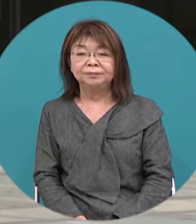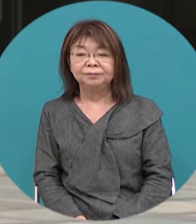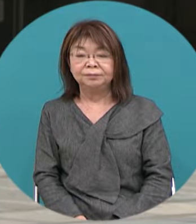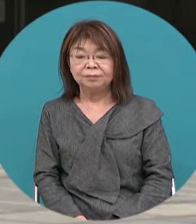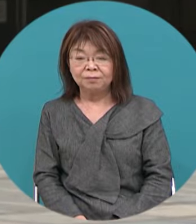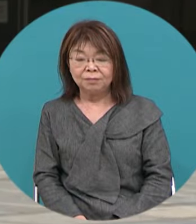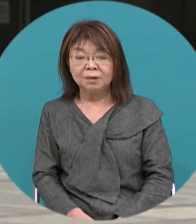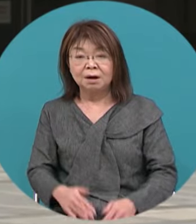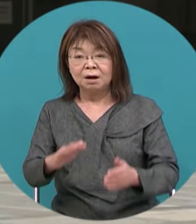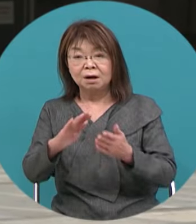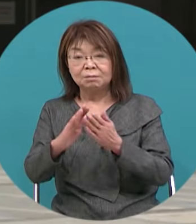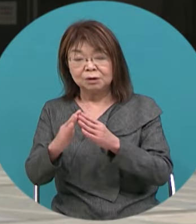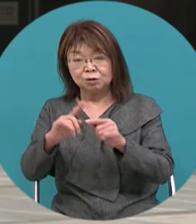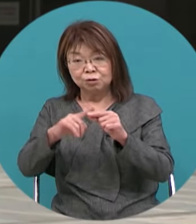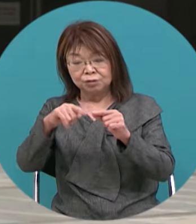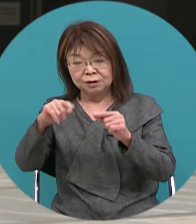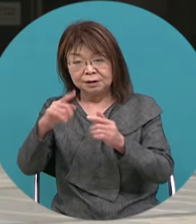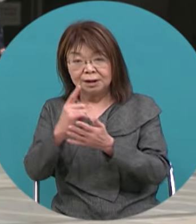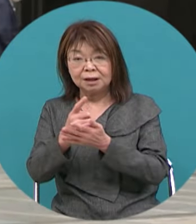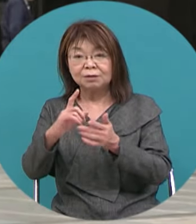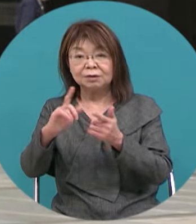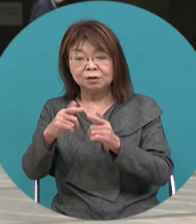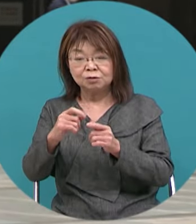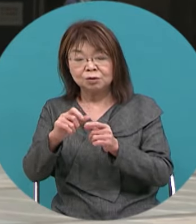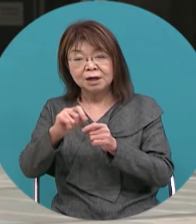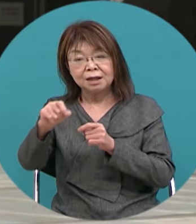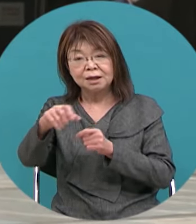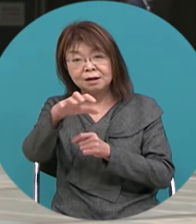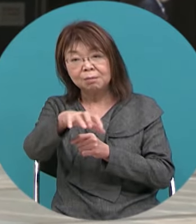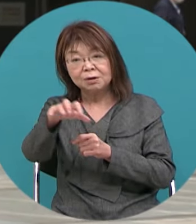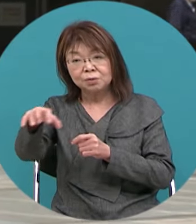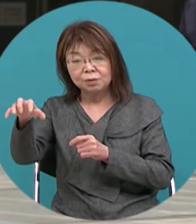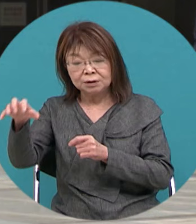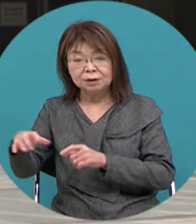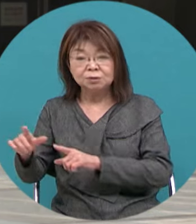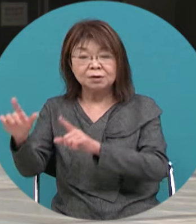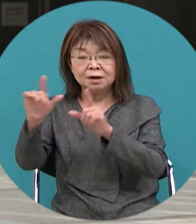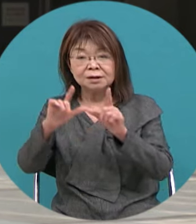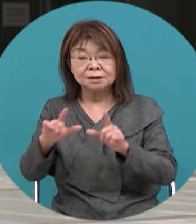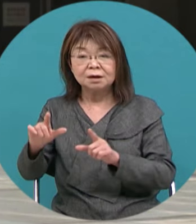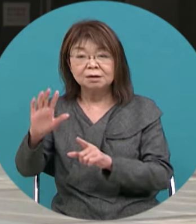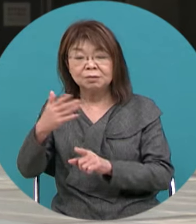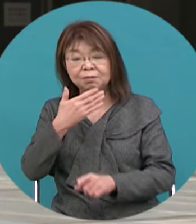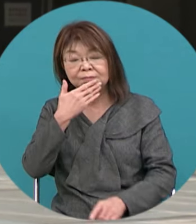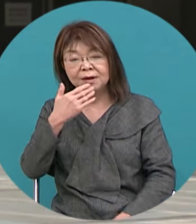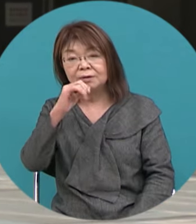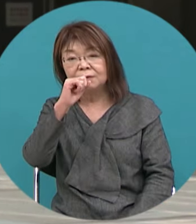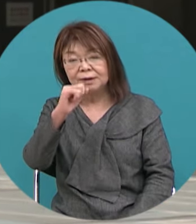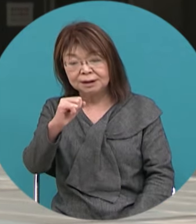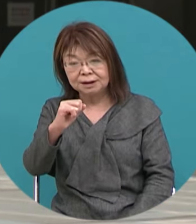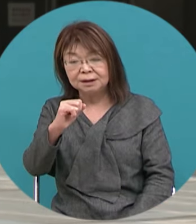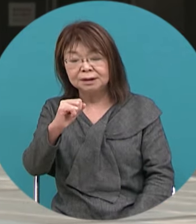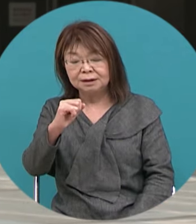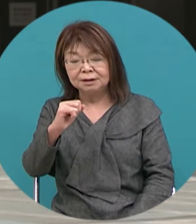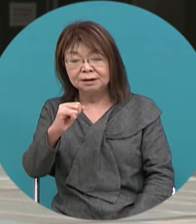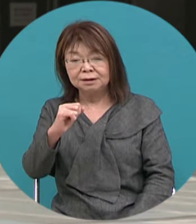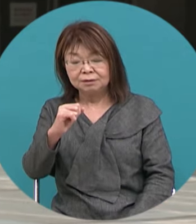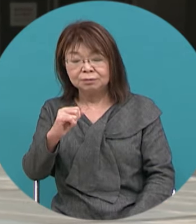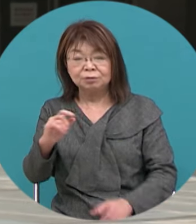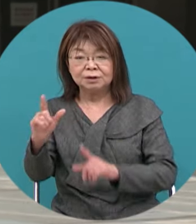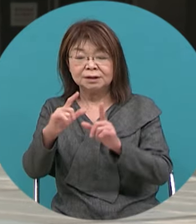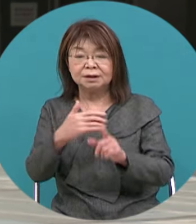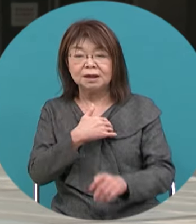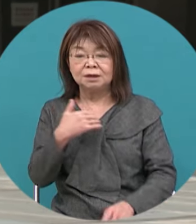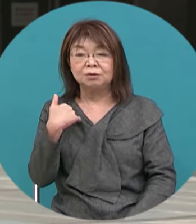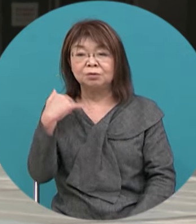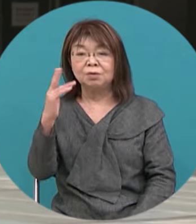中心市街地だけではなく、郊外や中山間地域に住んでてもやっぱり利便性の高さを感じれるように、あ